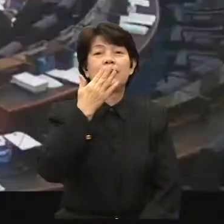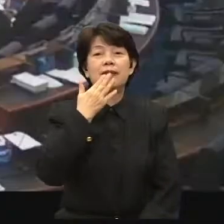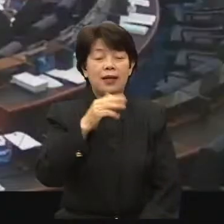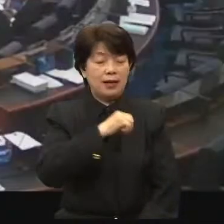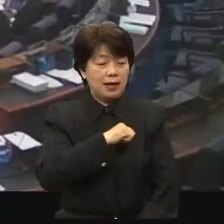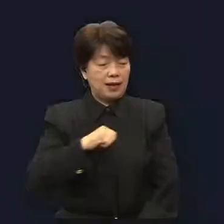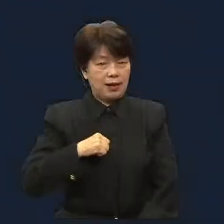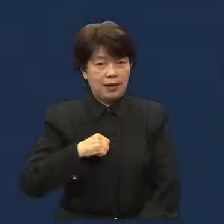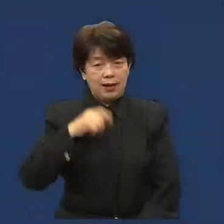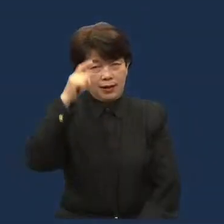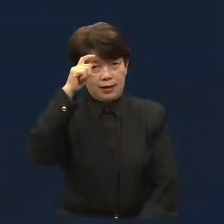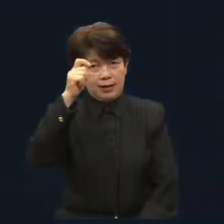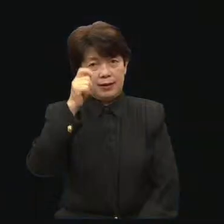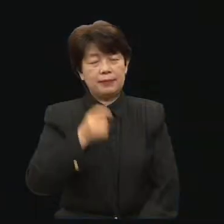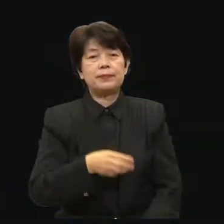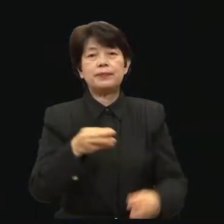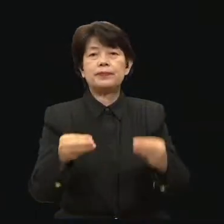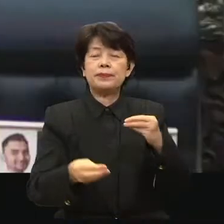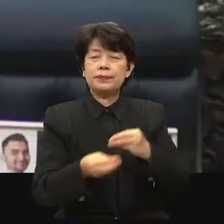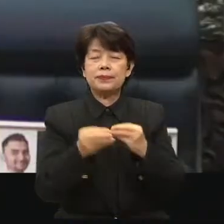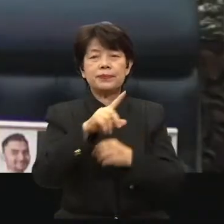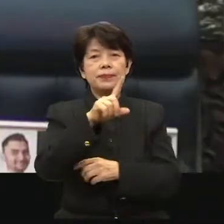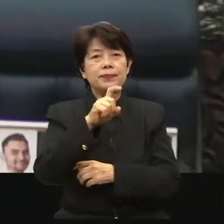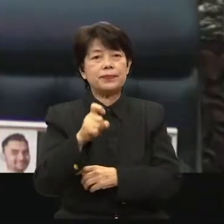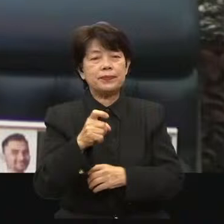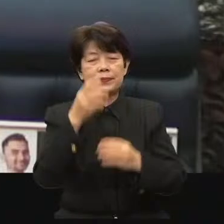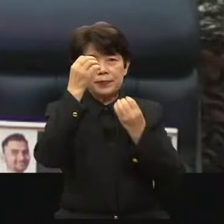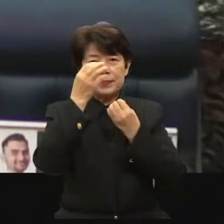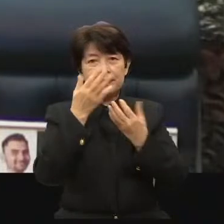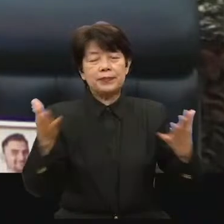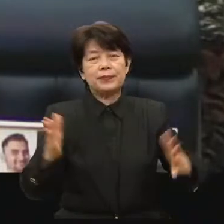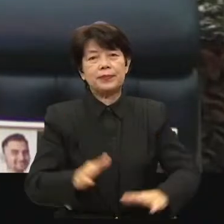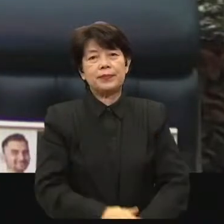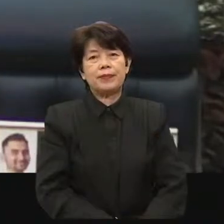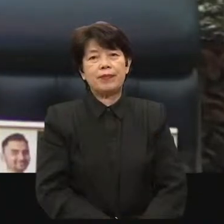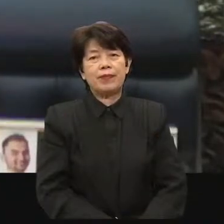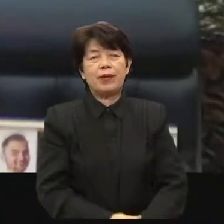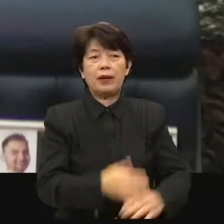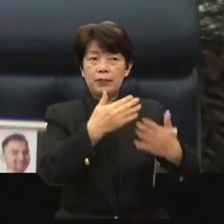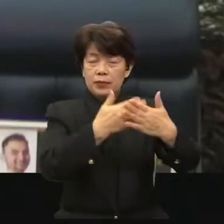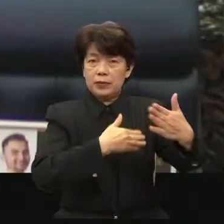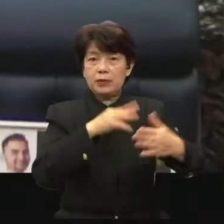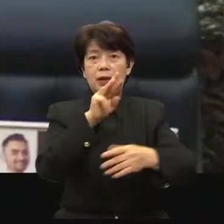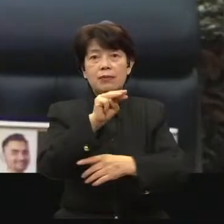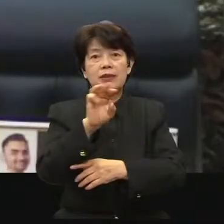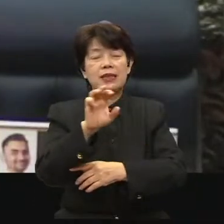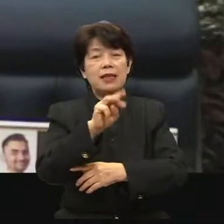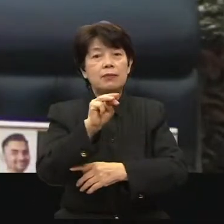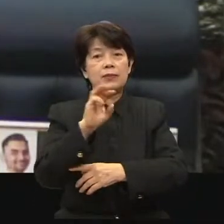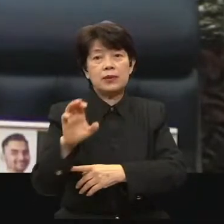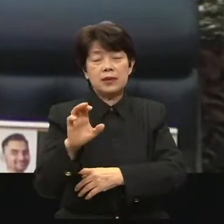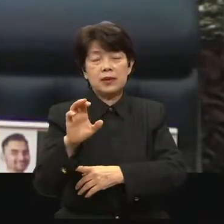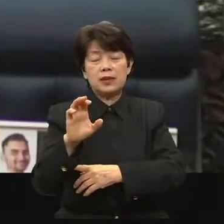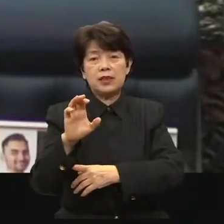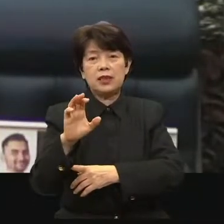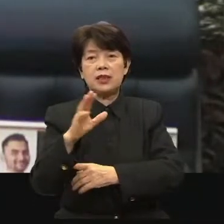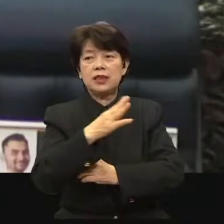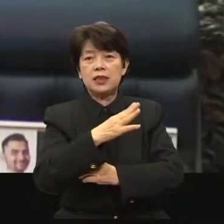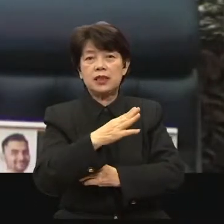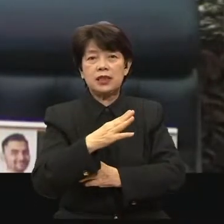yang berhormat atas soalan tambahan tersebut. Untuk makluman yang berhormat, sebelumlah MCMC akanlah